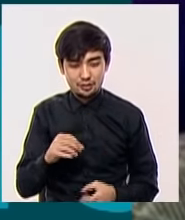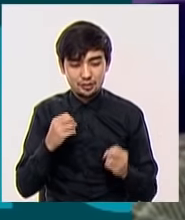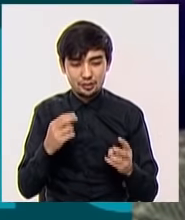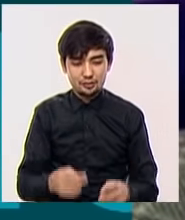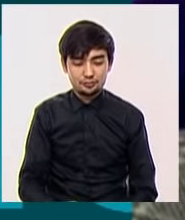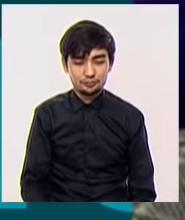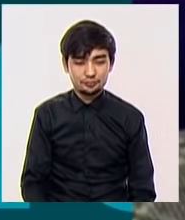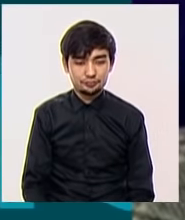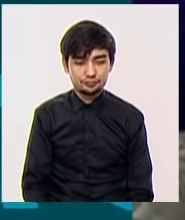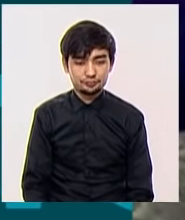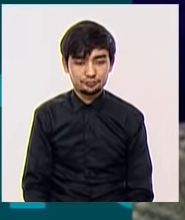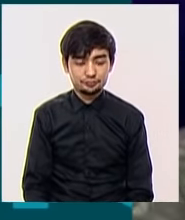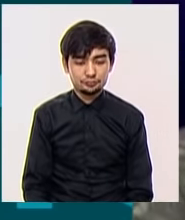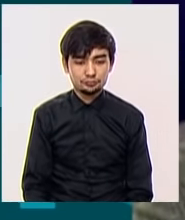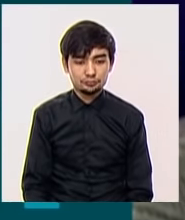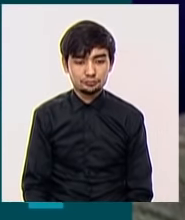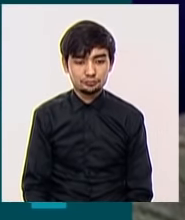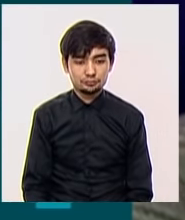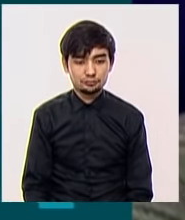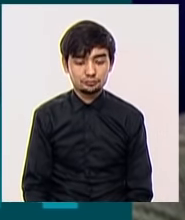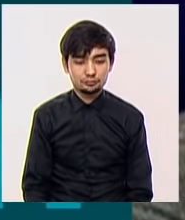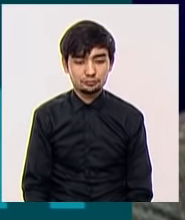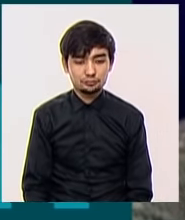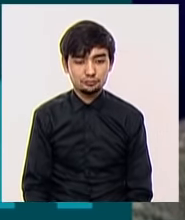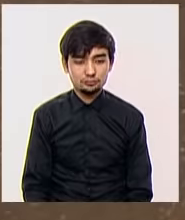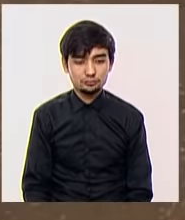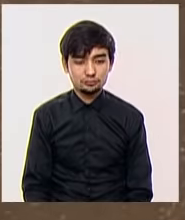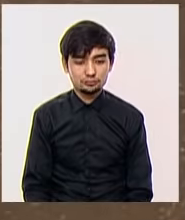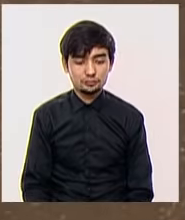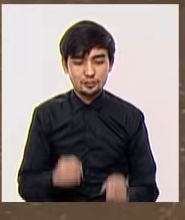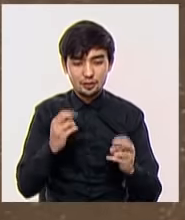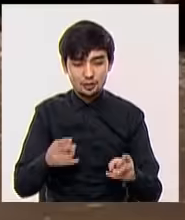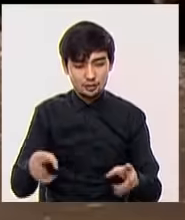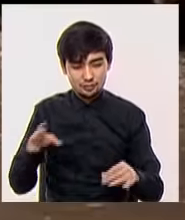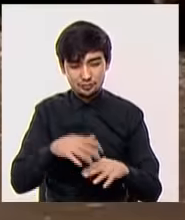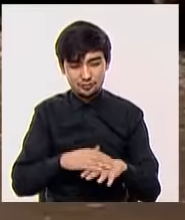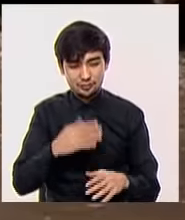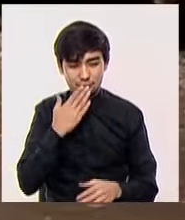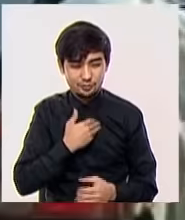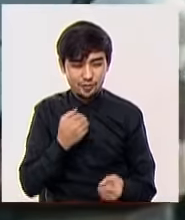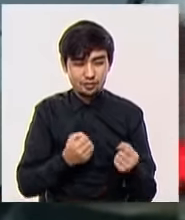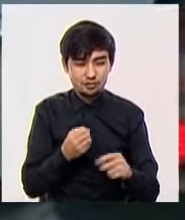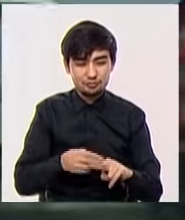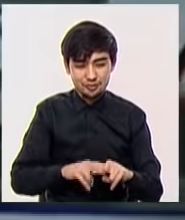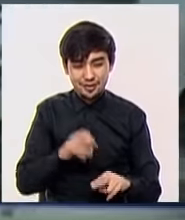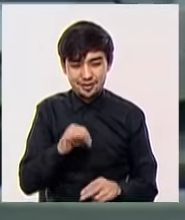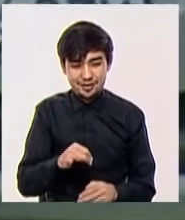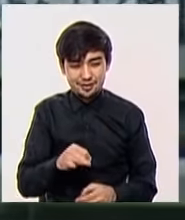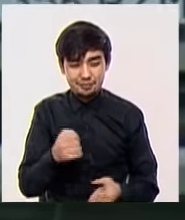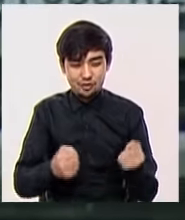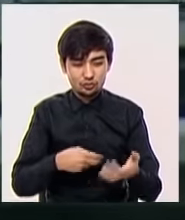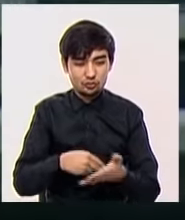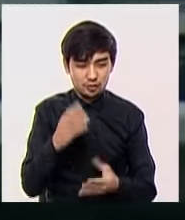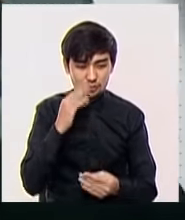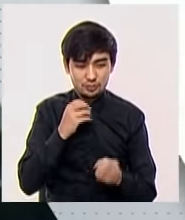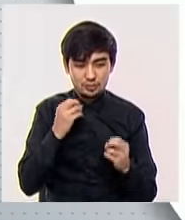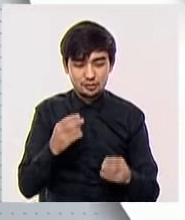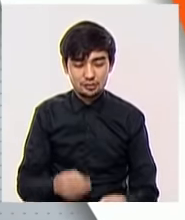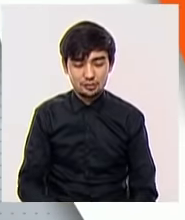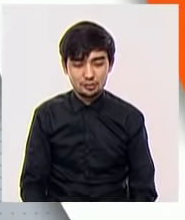вводить полу по заблуждению некисло упор не для этого как отреагировали автолюбители станут ли машины доступнее